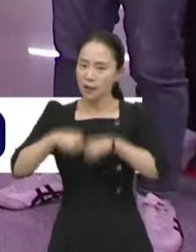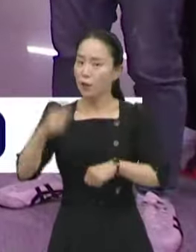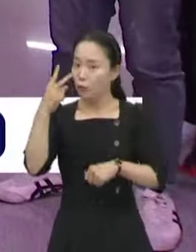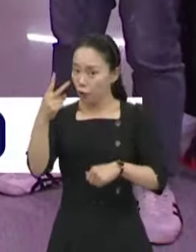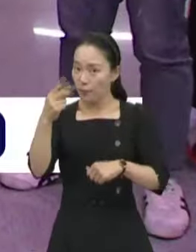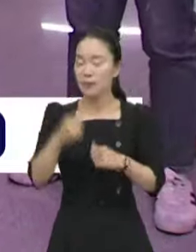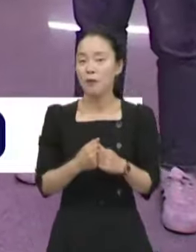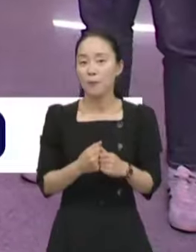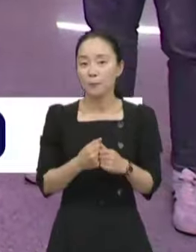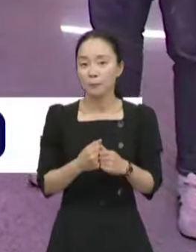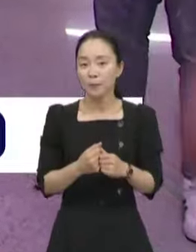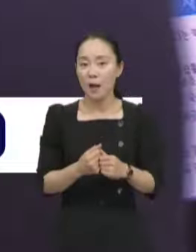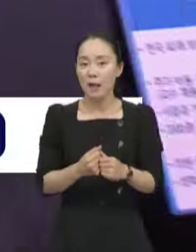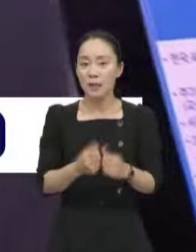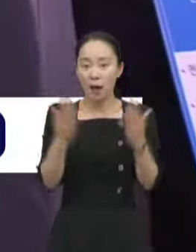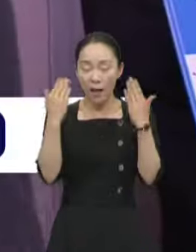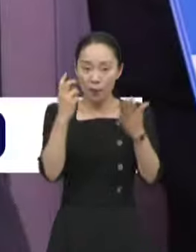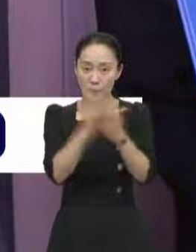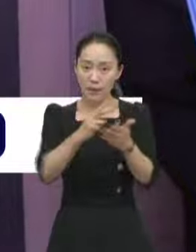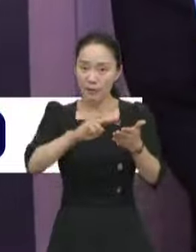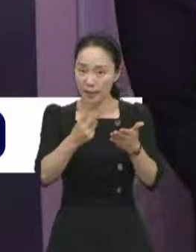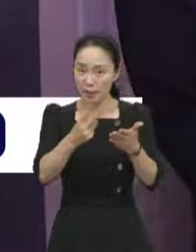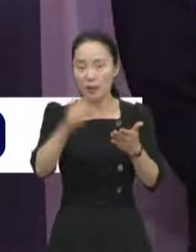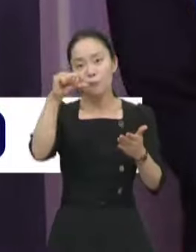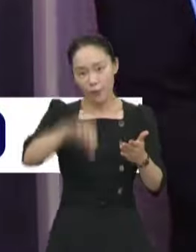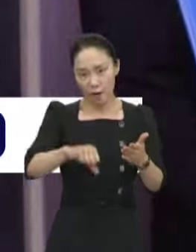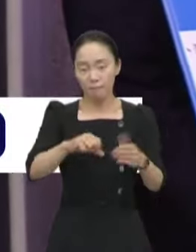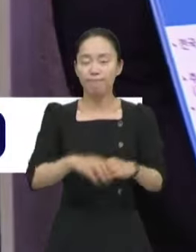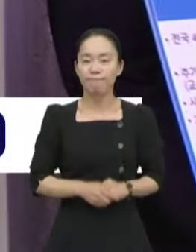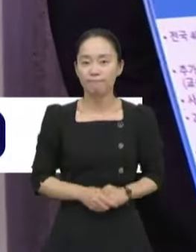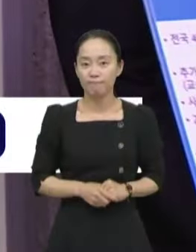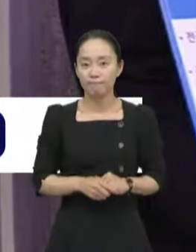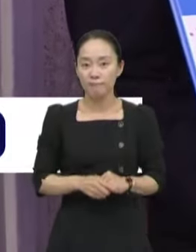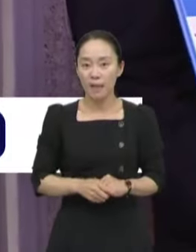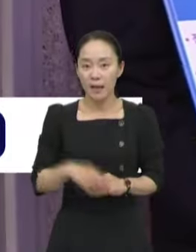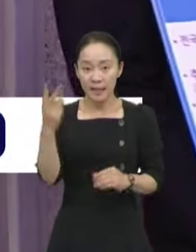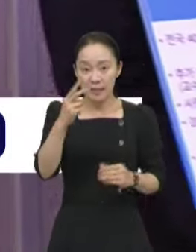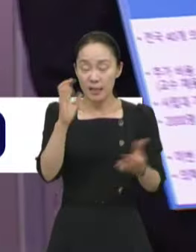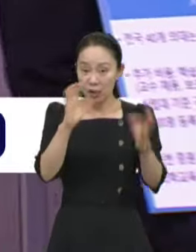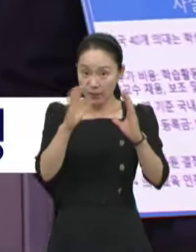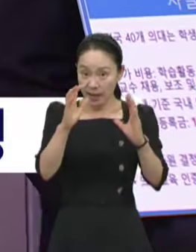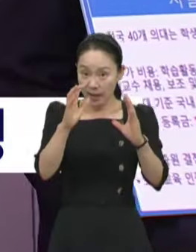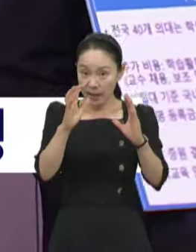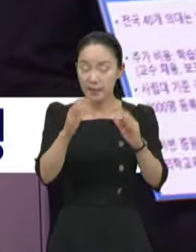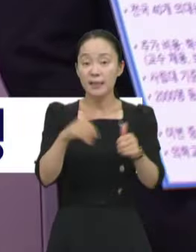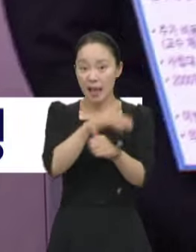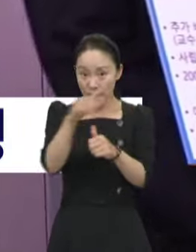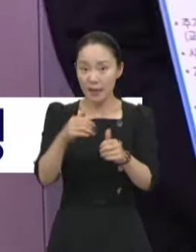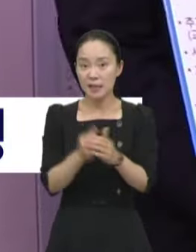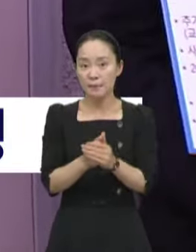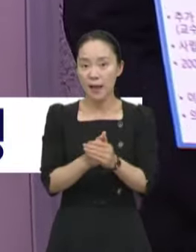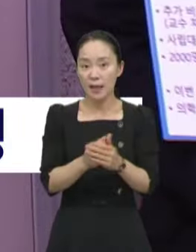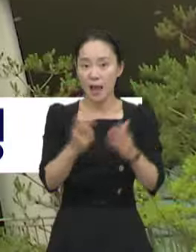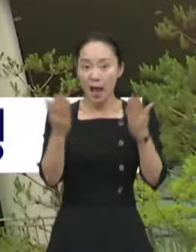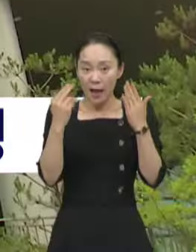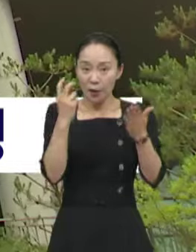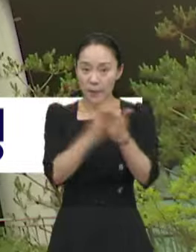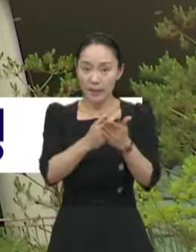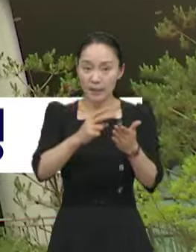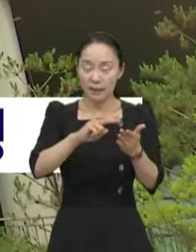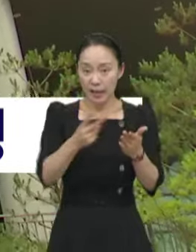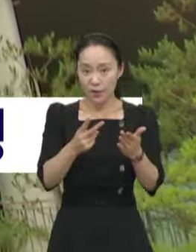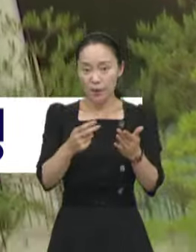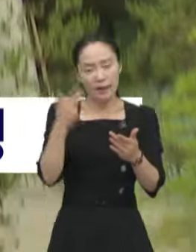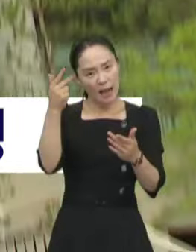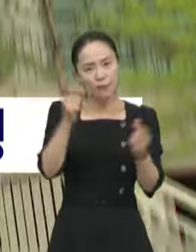기권 2표가 나오며 의대 증원 학칙 개정 심의가 부결됐습니다. 재심의를 해야 할 수도 있는 상황이라 학칙 개정은 다음 주로 밀릴